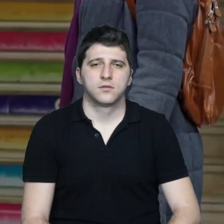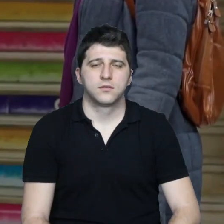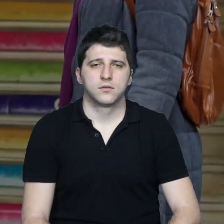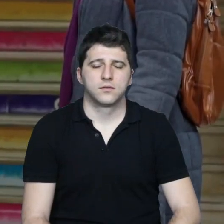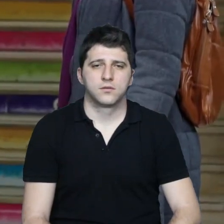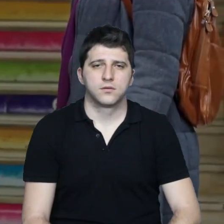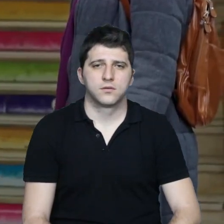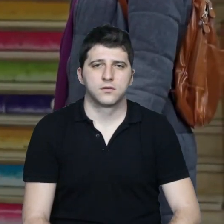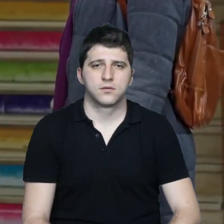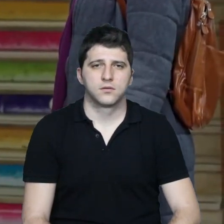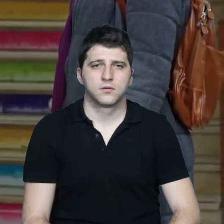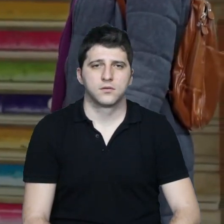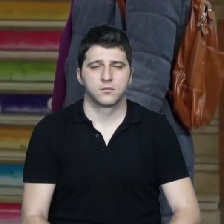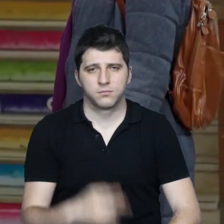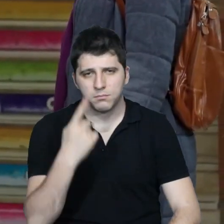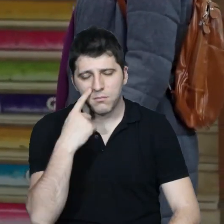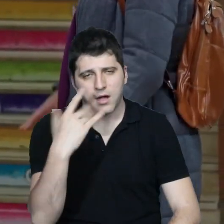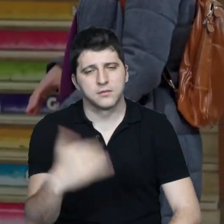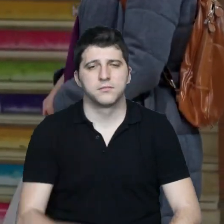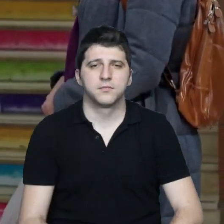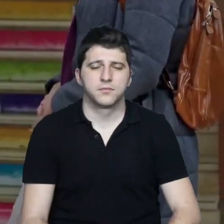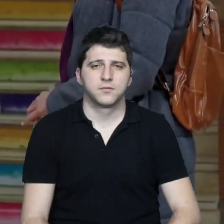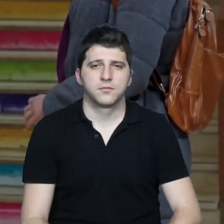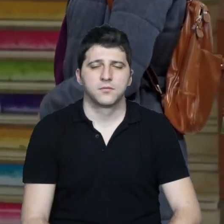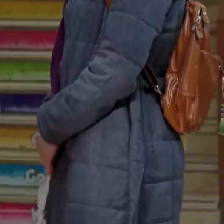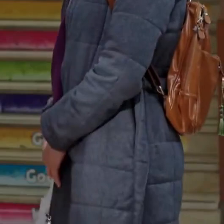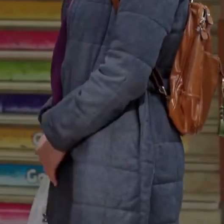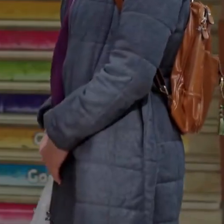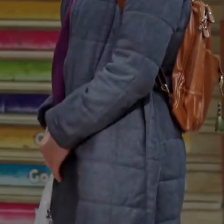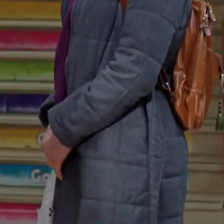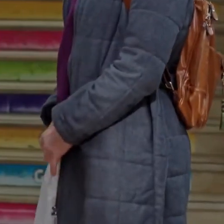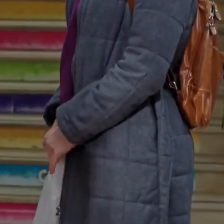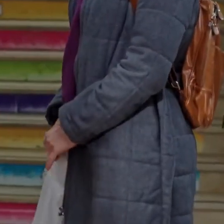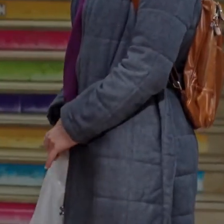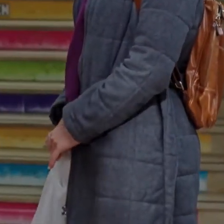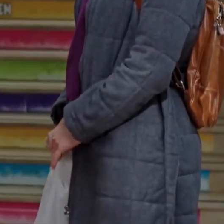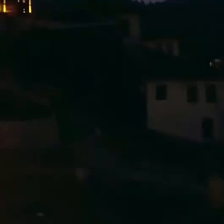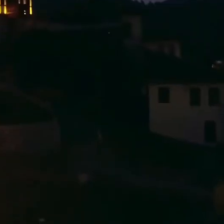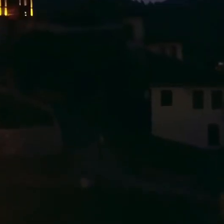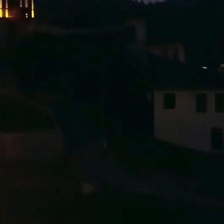Yumruklarını salladı havaya, cebindeki çikolata poşetini çıkarıp ağlamaklı dudaklarını aşağı büzdü.